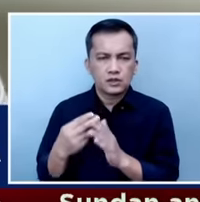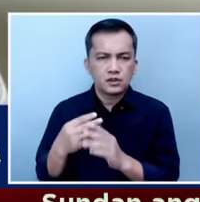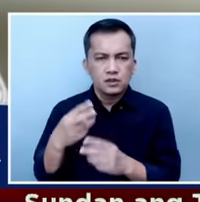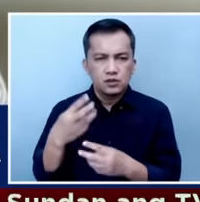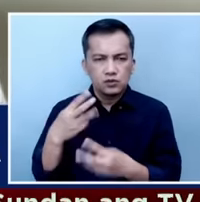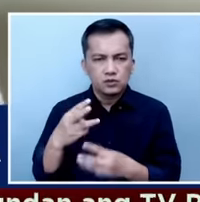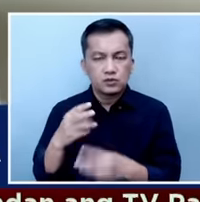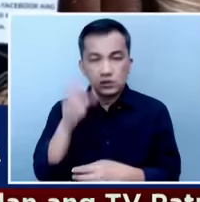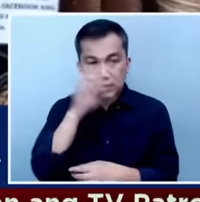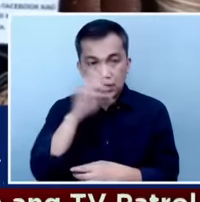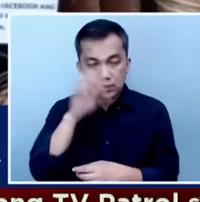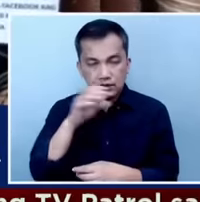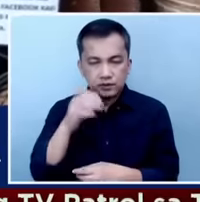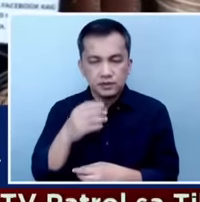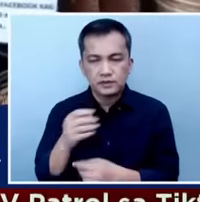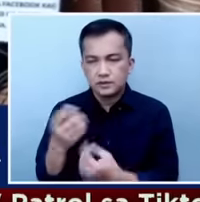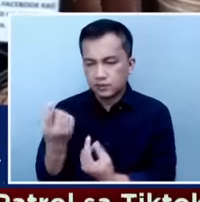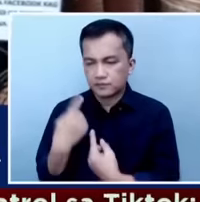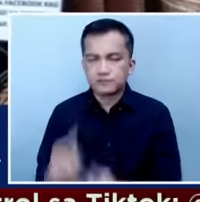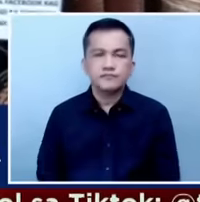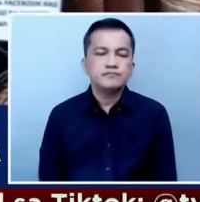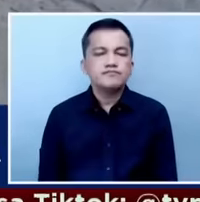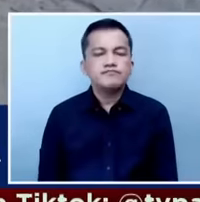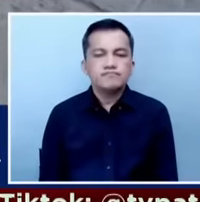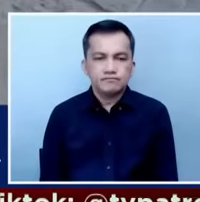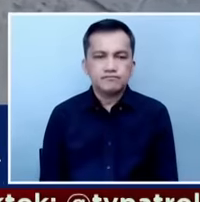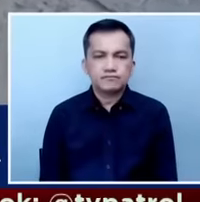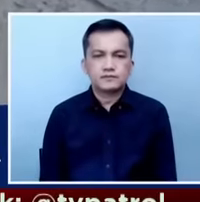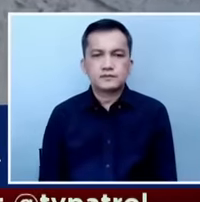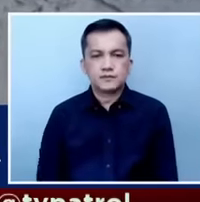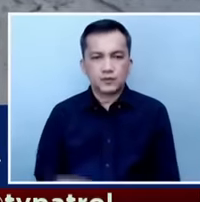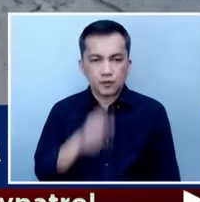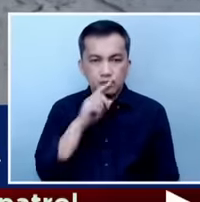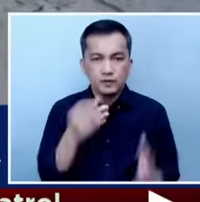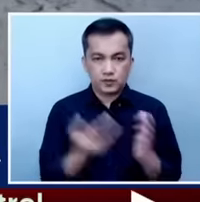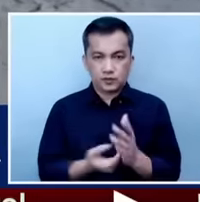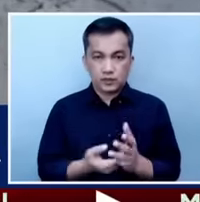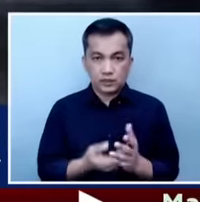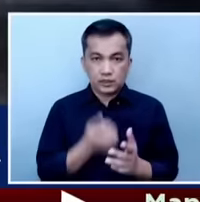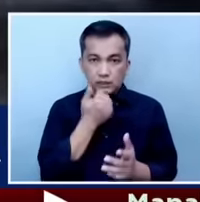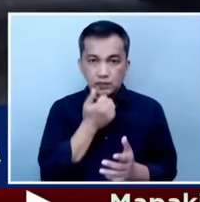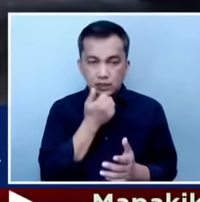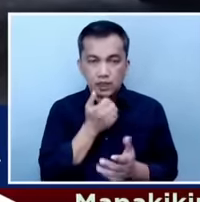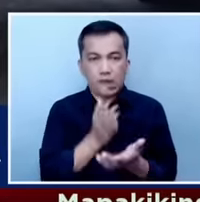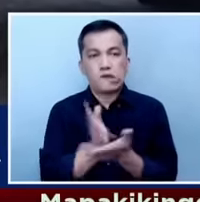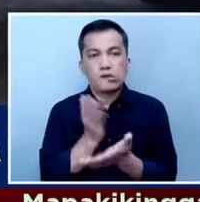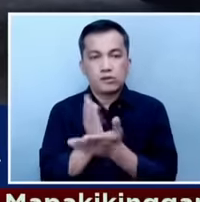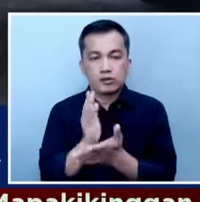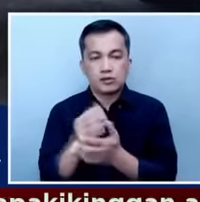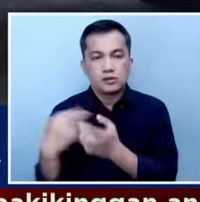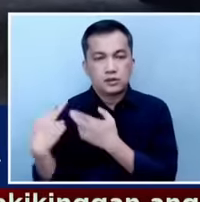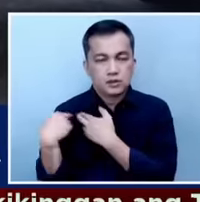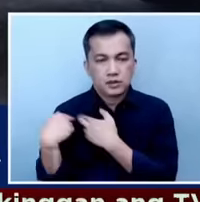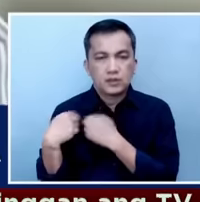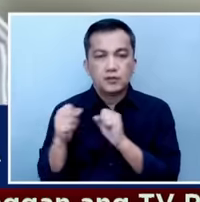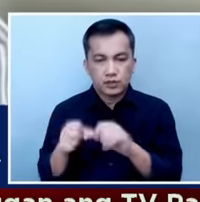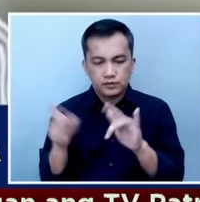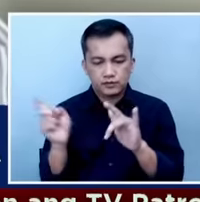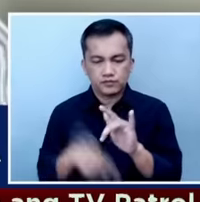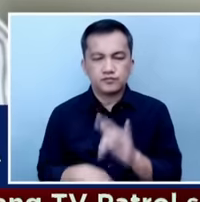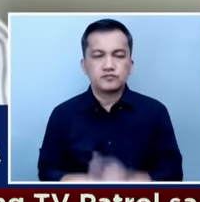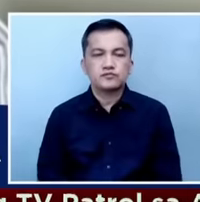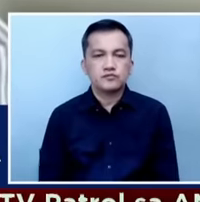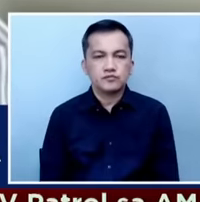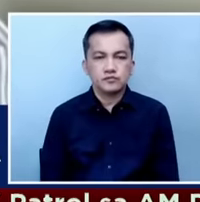hinahanapan pa rin natin ng sagot. Ang mapatutunayang may kasalanan o kapabayaan pwedeng pagmultahin. We